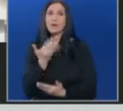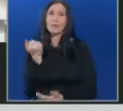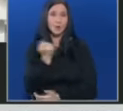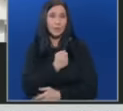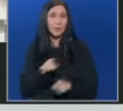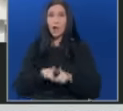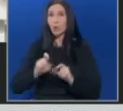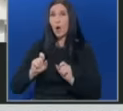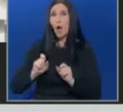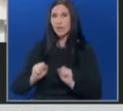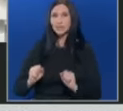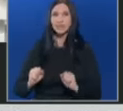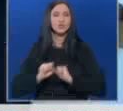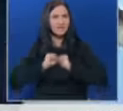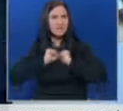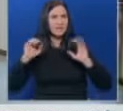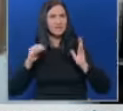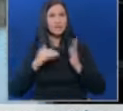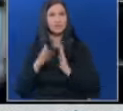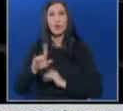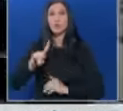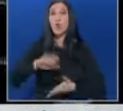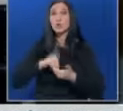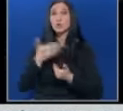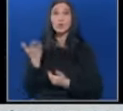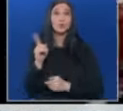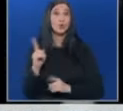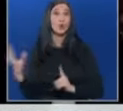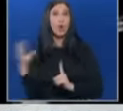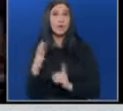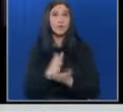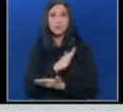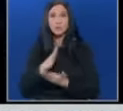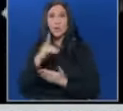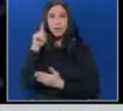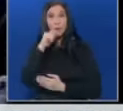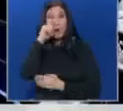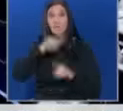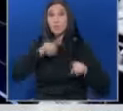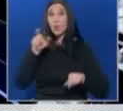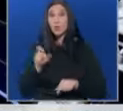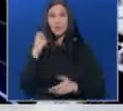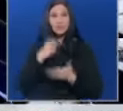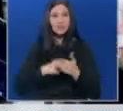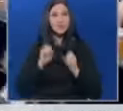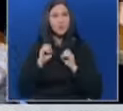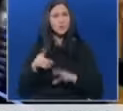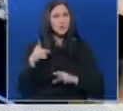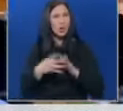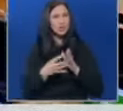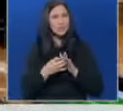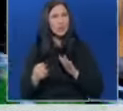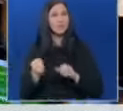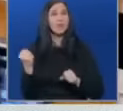и гаранции, че взривът срещу него не е организиран от тези, които го атакуват през последните дни. Главният прокурор твърди, че пуснал този запис